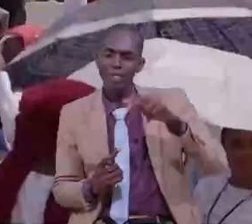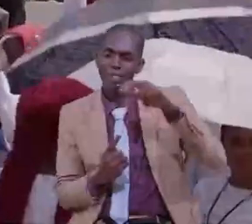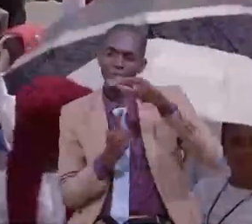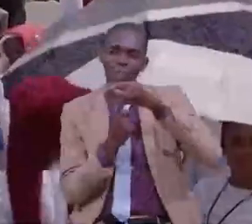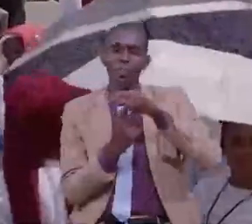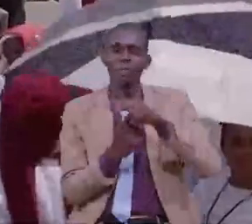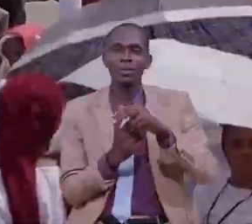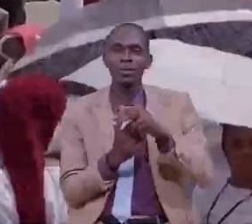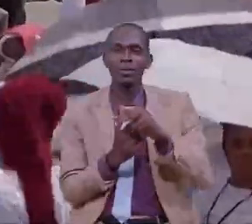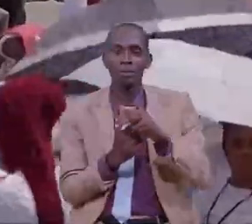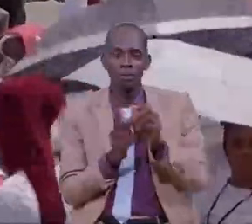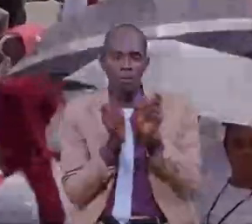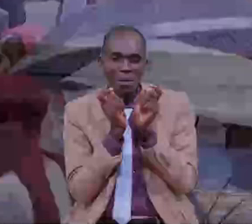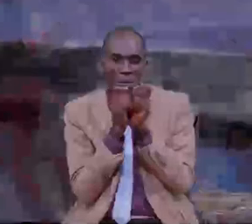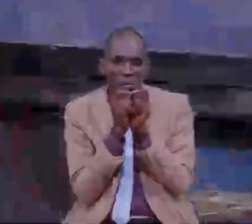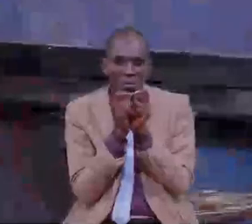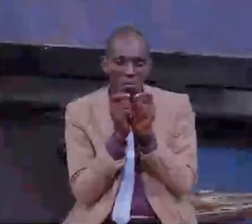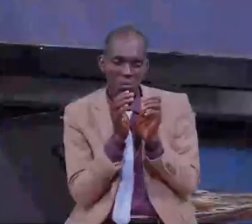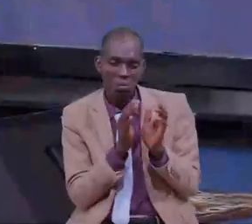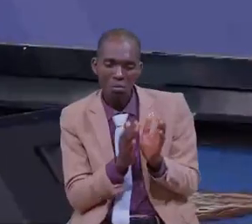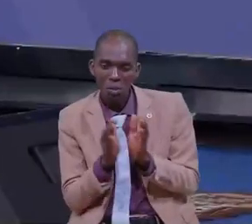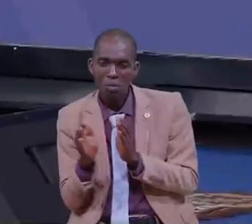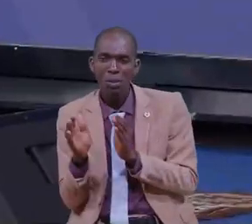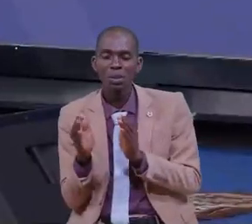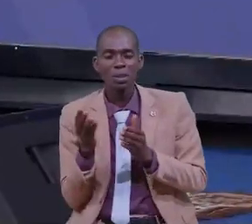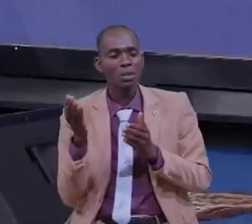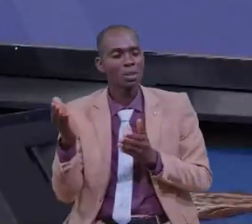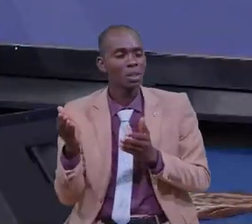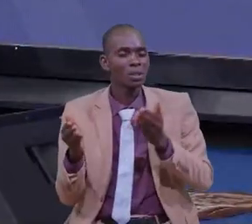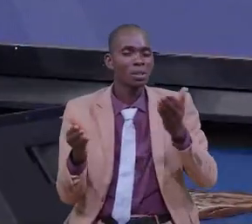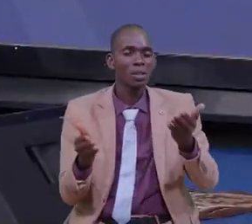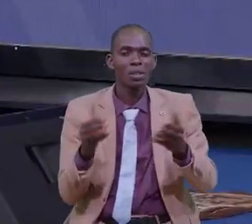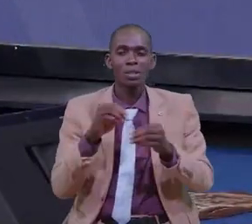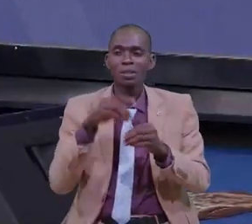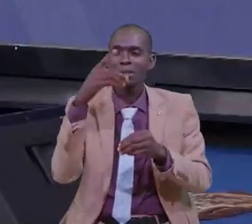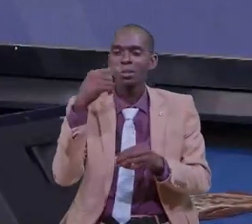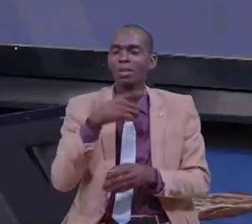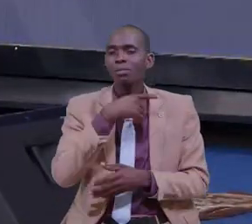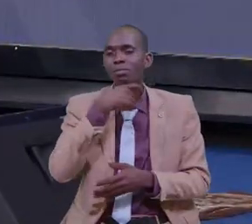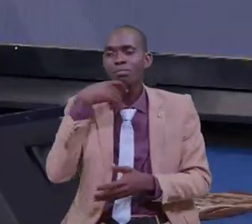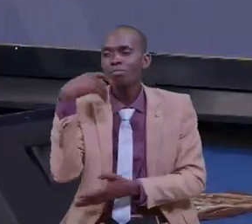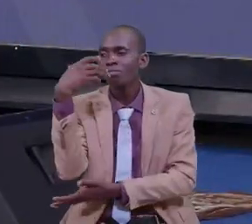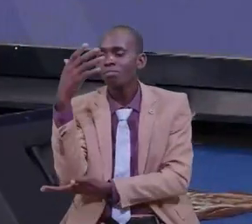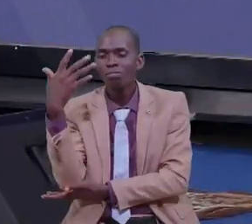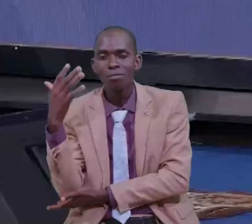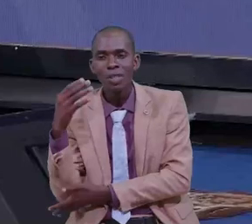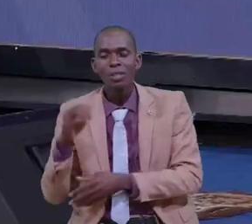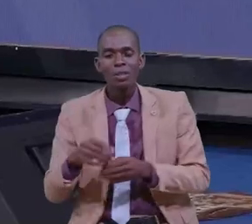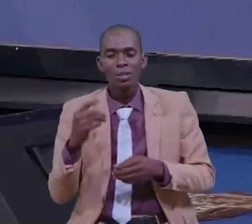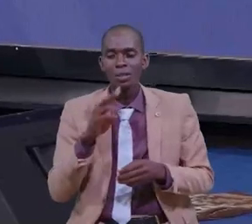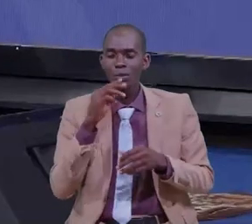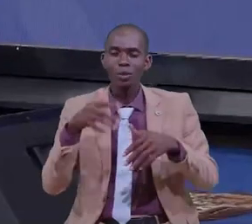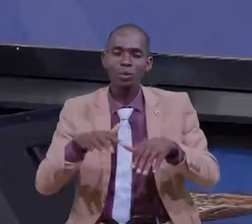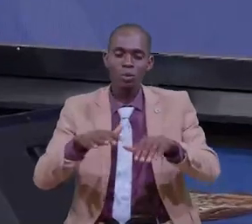champion. Les complots par-ci, les complots par-là-bas, dans la forêt, dans la brousse, dans la